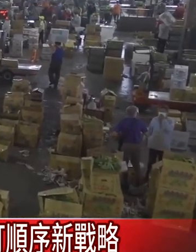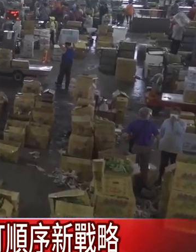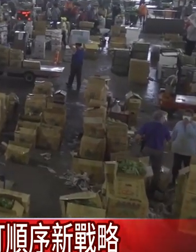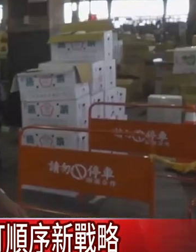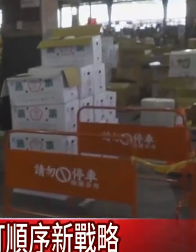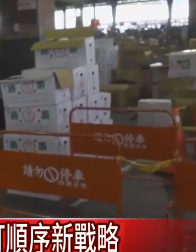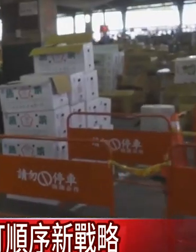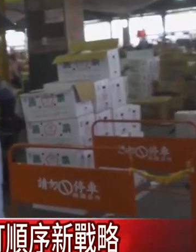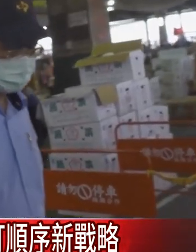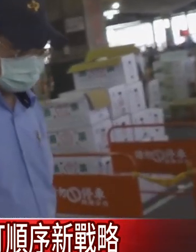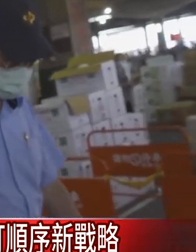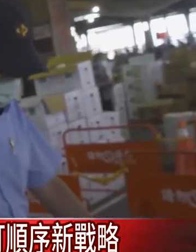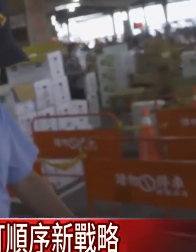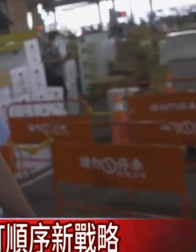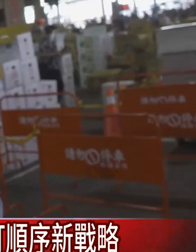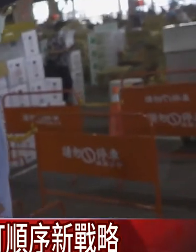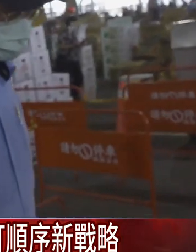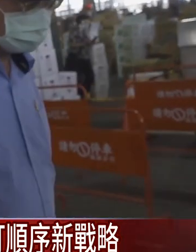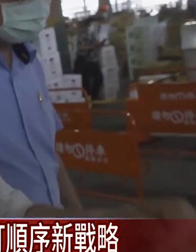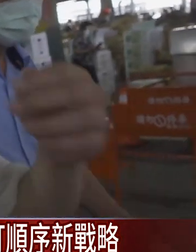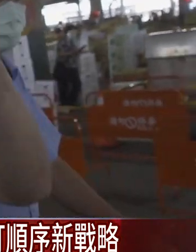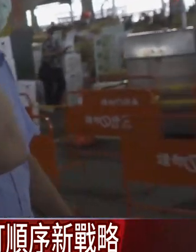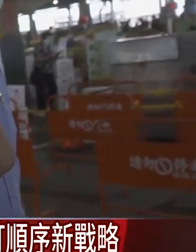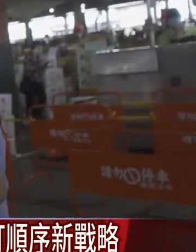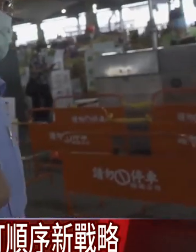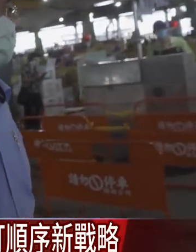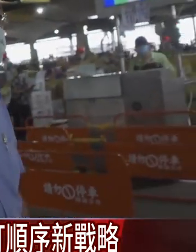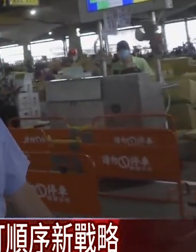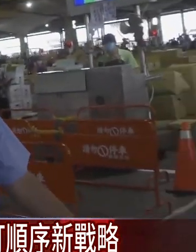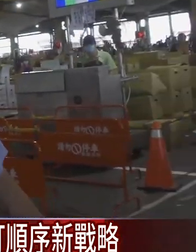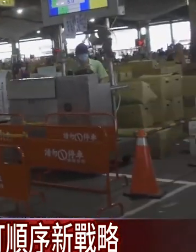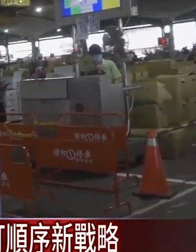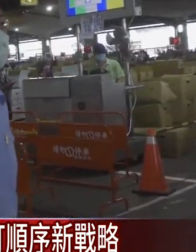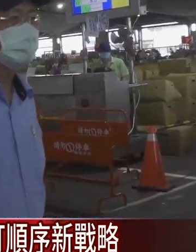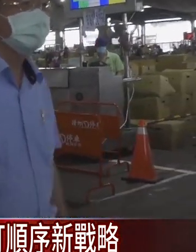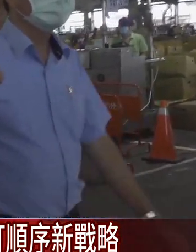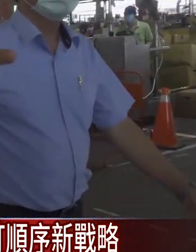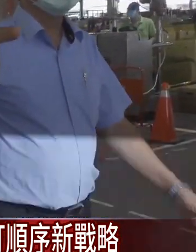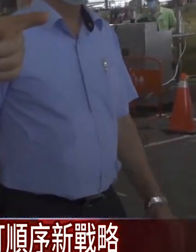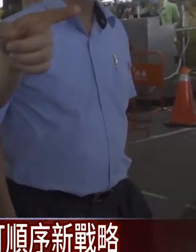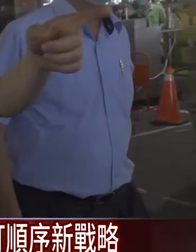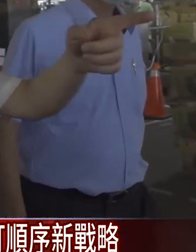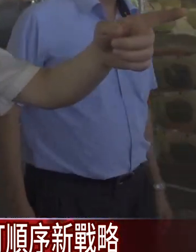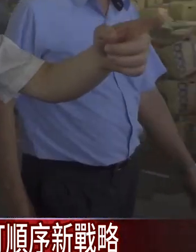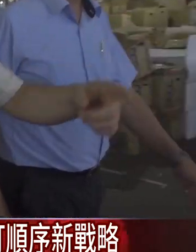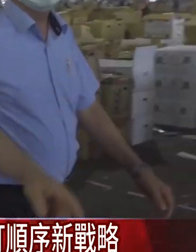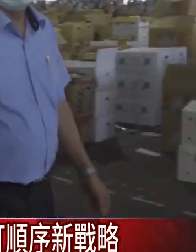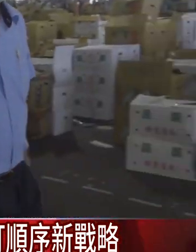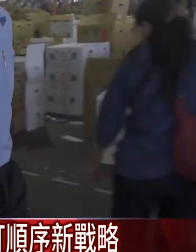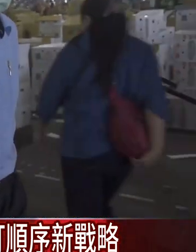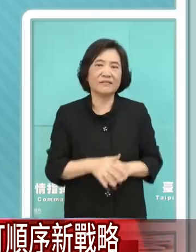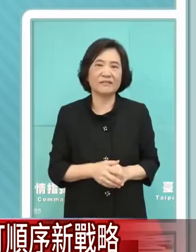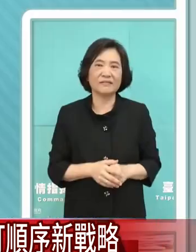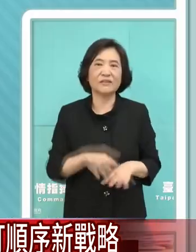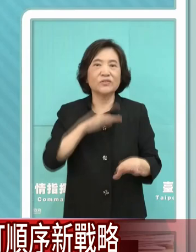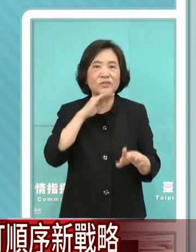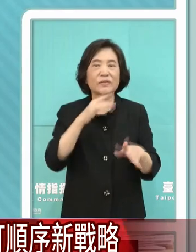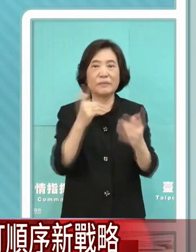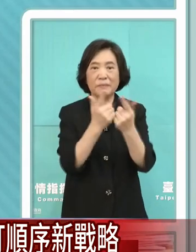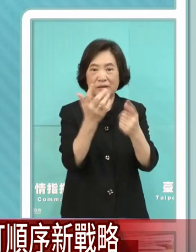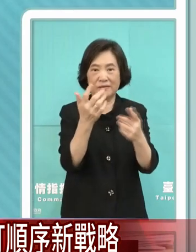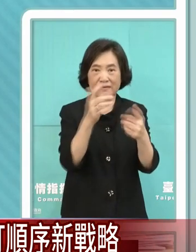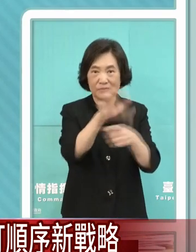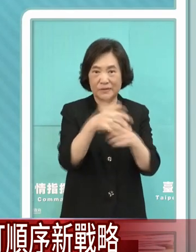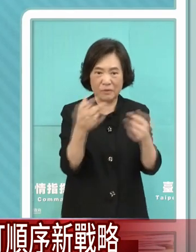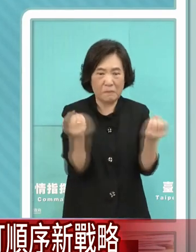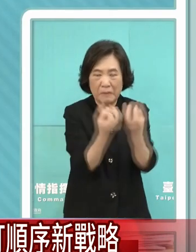出打疫苗的新战略。 我们这次打疫苗的顺序，如果现在经过这北农的事件，你